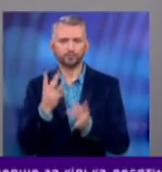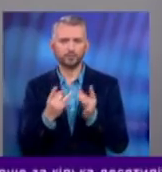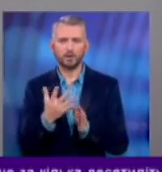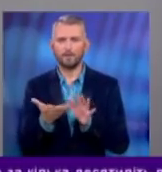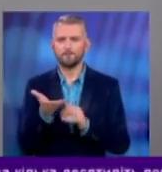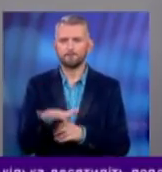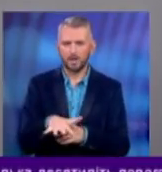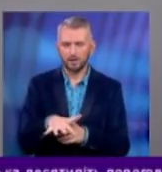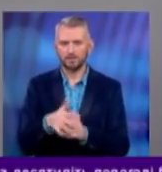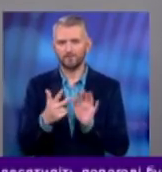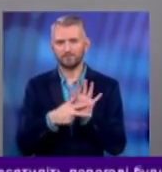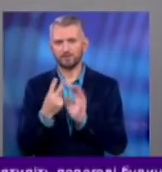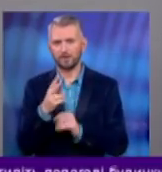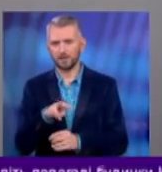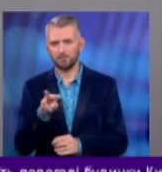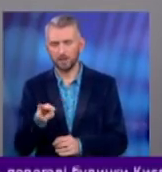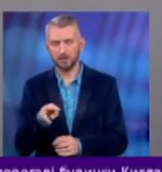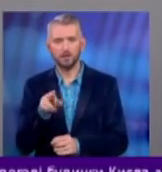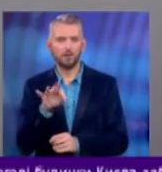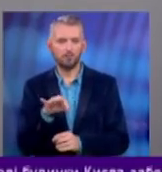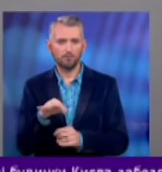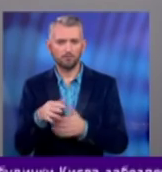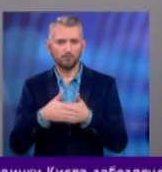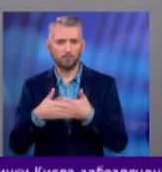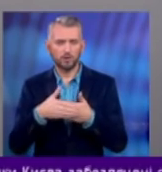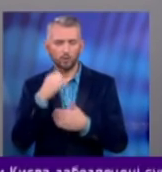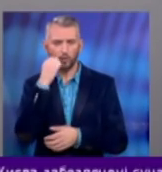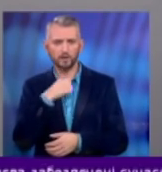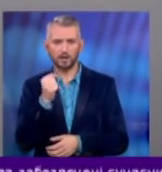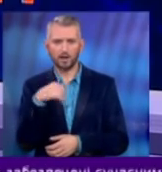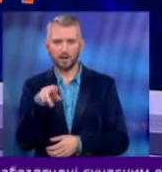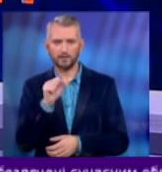калібру 82 мм поблизу Старого Айдару.